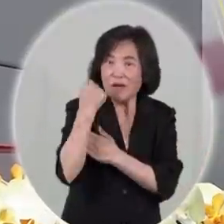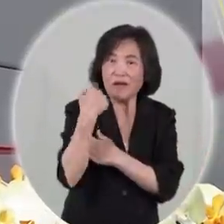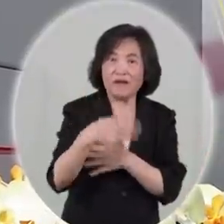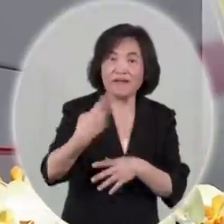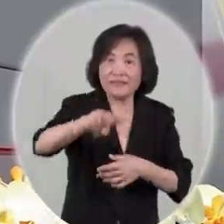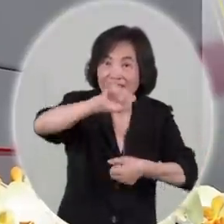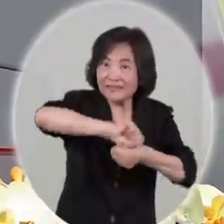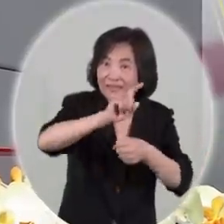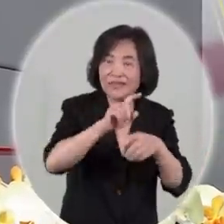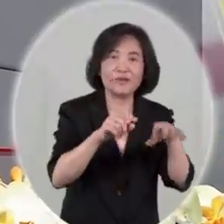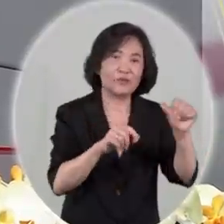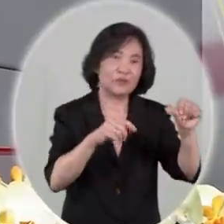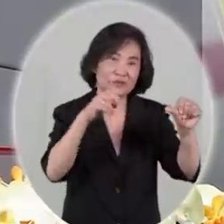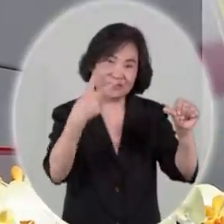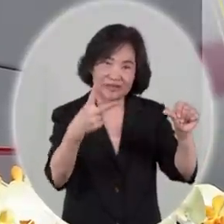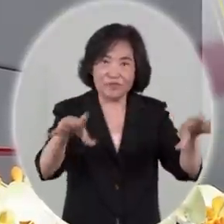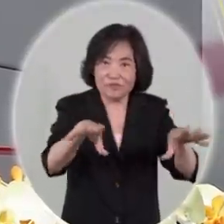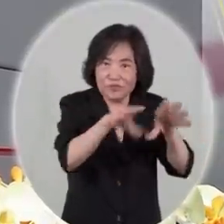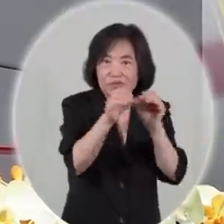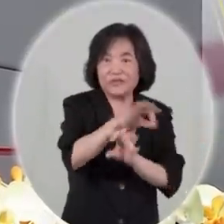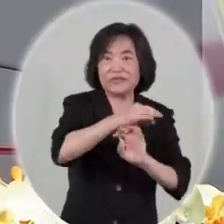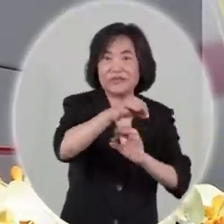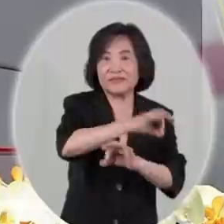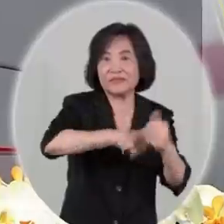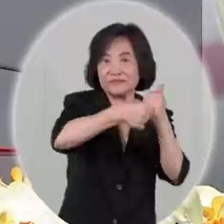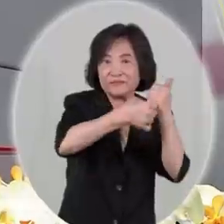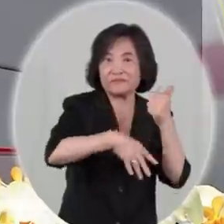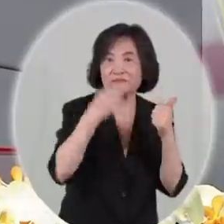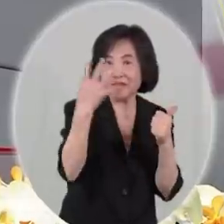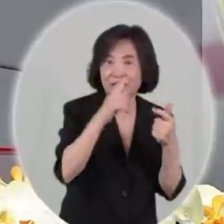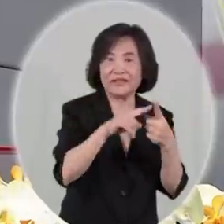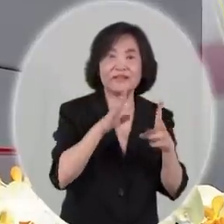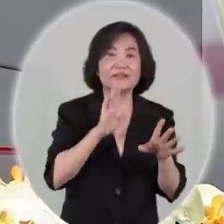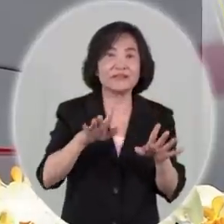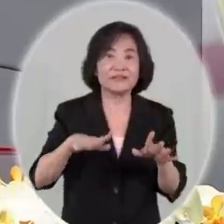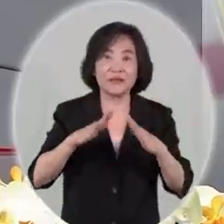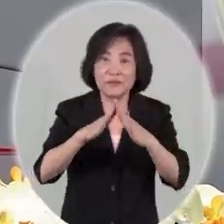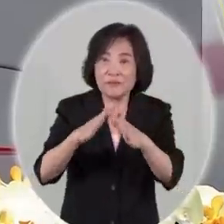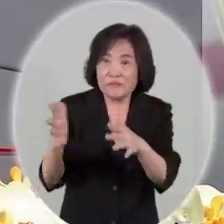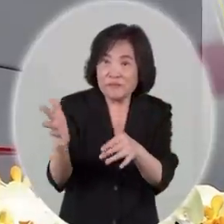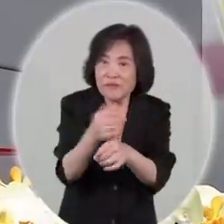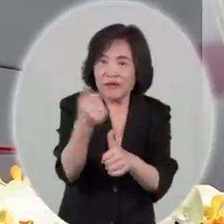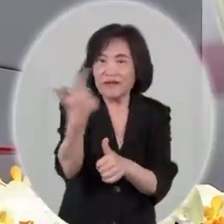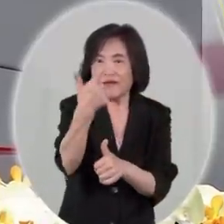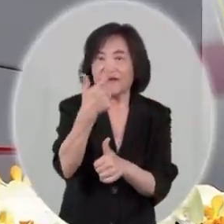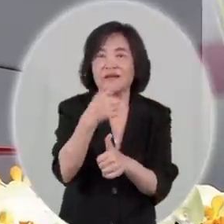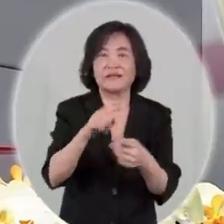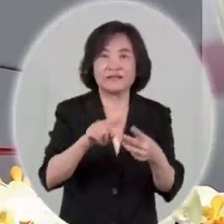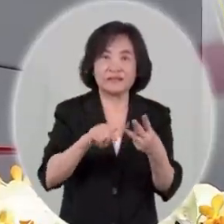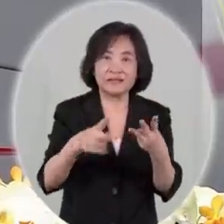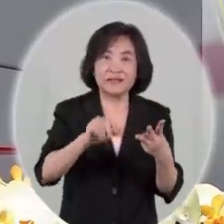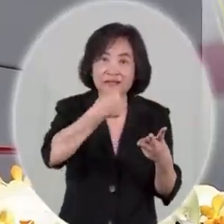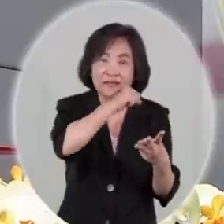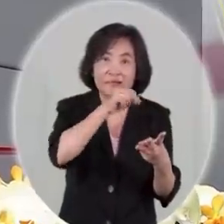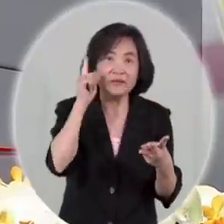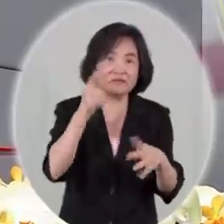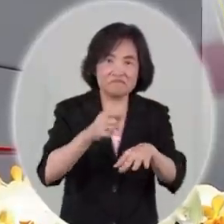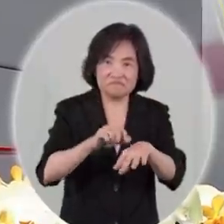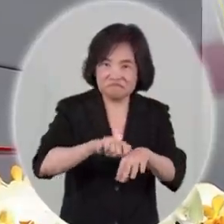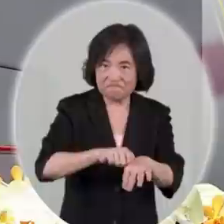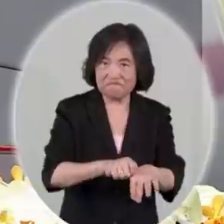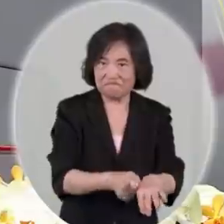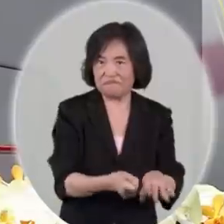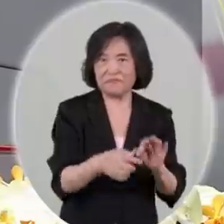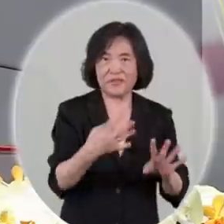5+2产业创新计划及6大核心战略产业，强化台湾产业的体质及韧